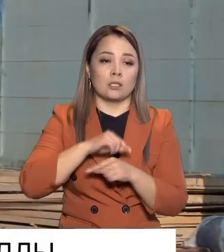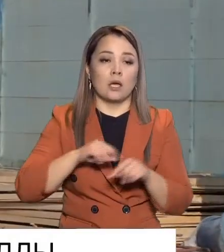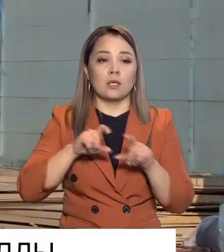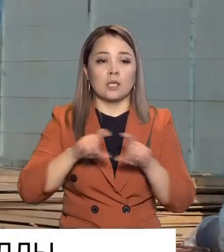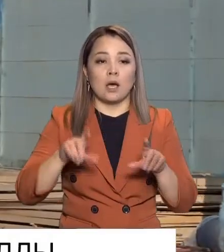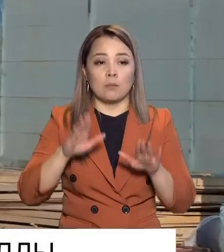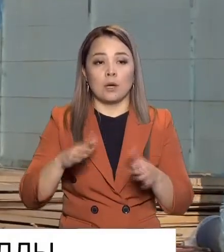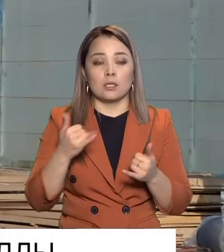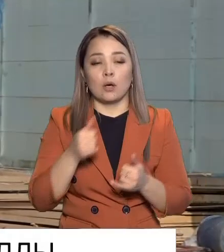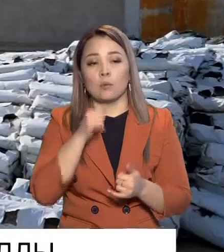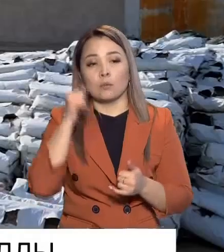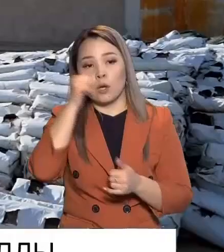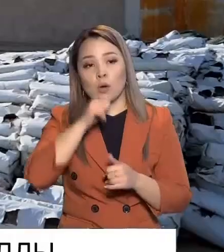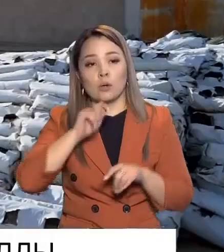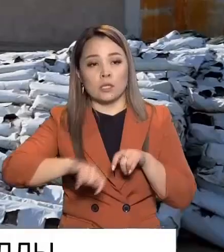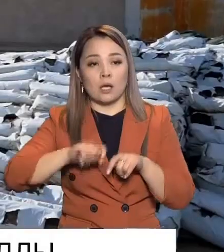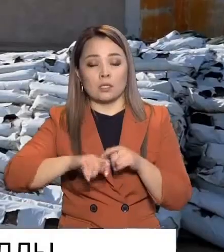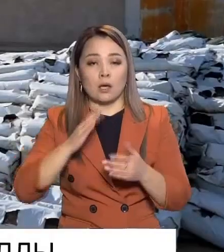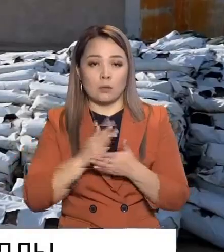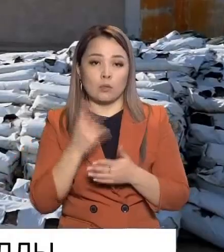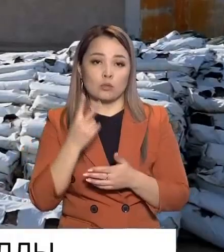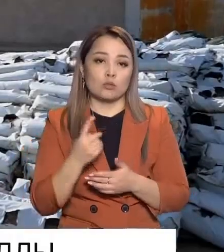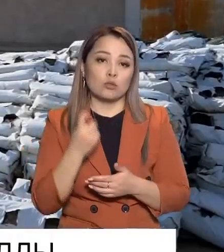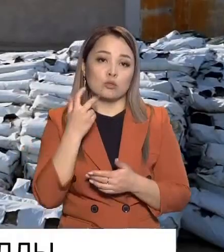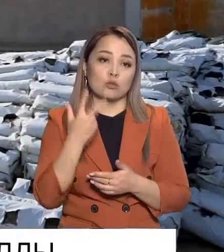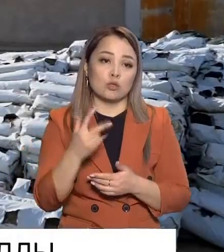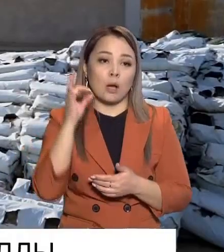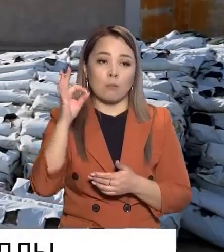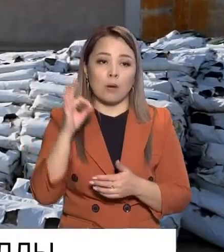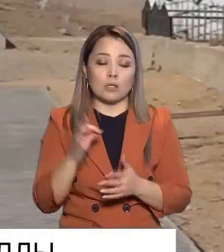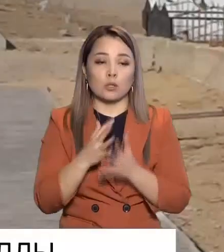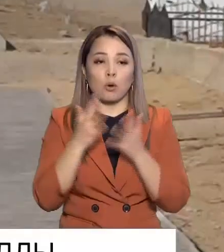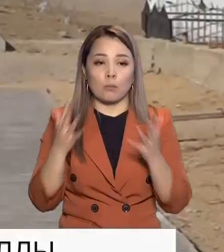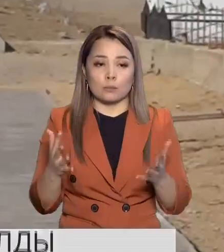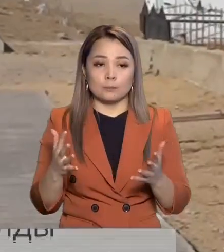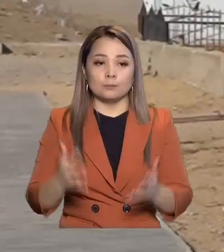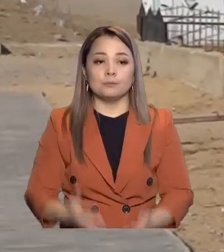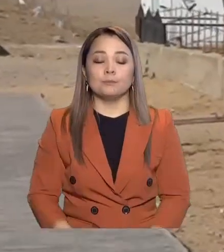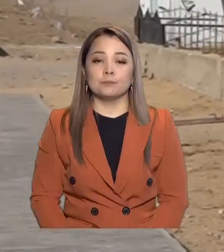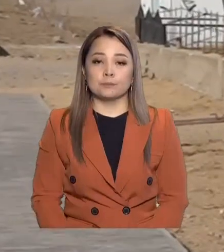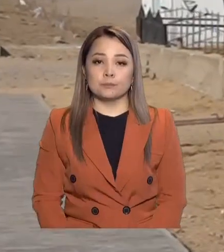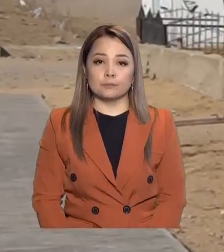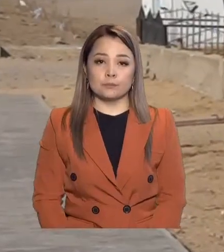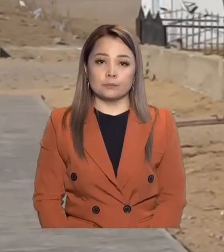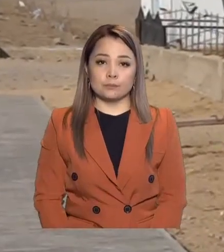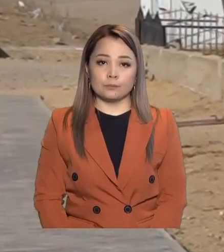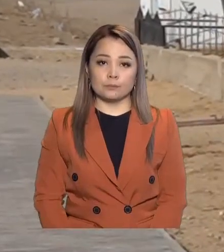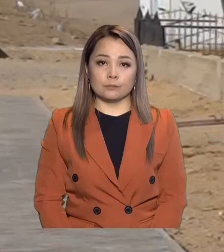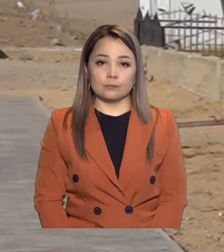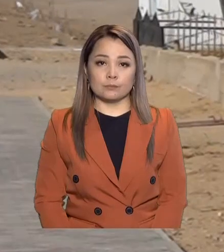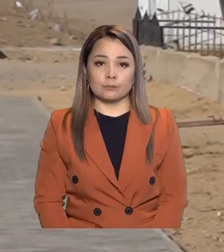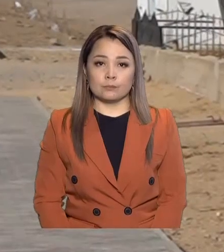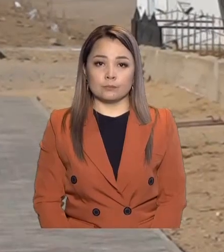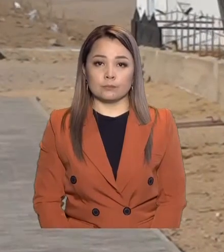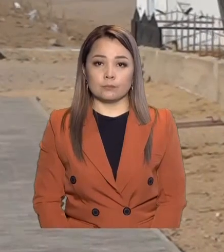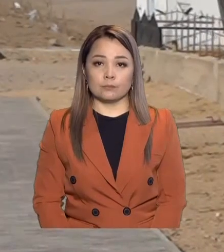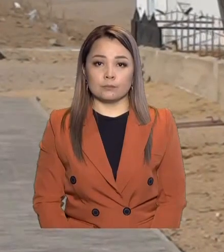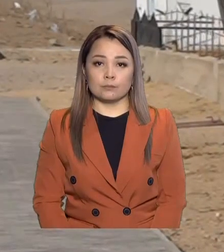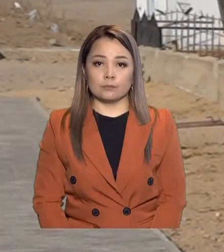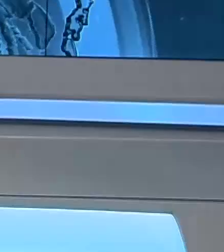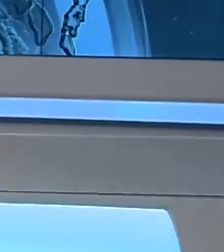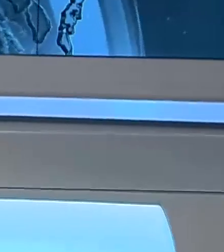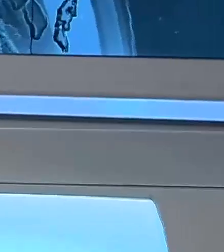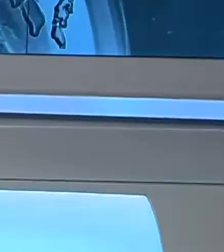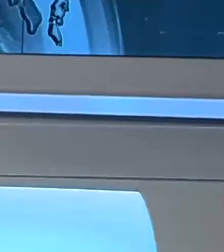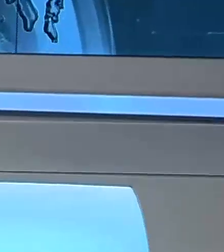Бұл көрсеткіш алдыңғы жылмен салыстырғанда 103%-ға көп. Маңғыстаудан Аягөз Оралбайқызы, Зілбай Нұрбай, Қазақстан ұлттық арнасы.